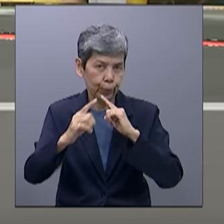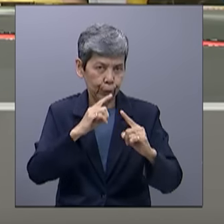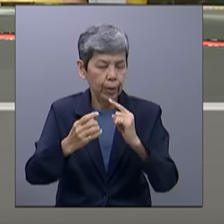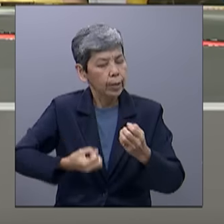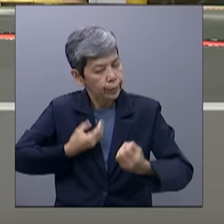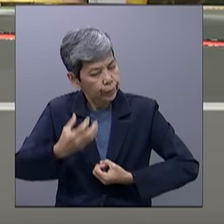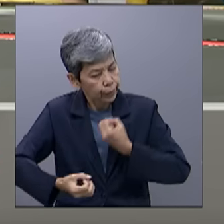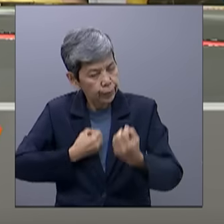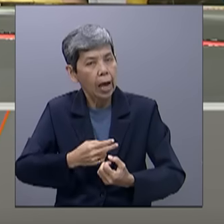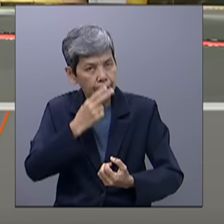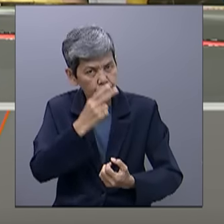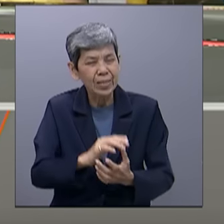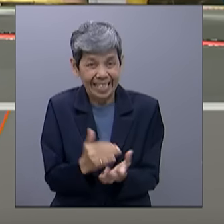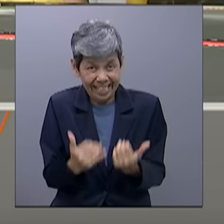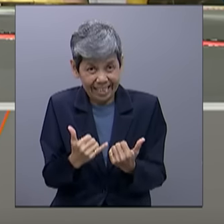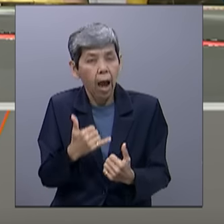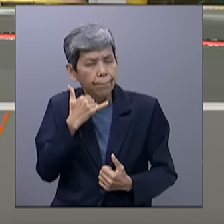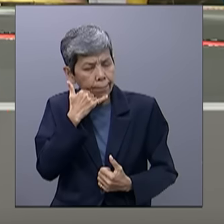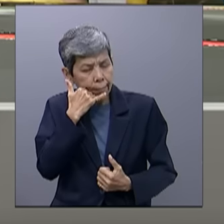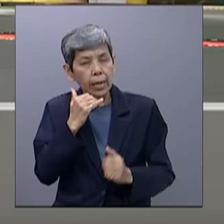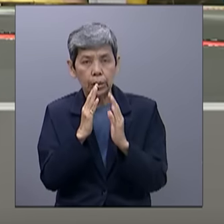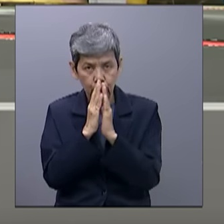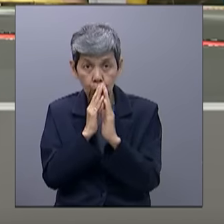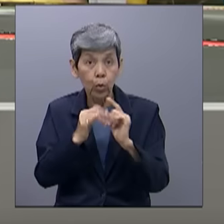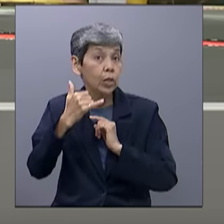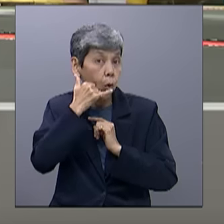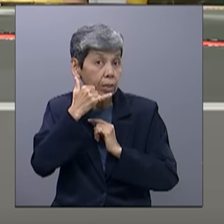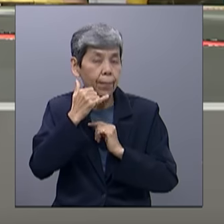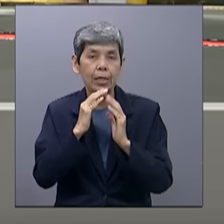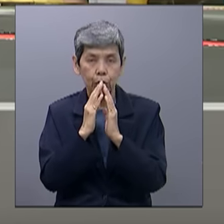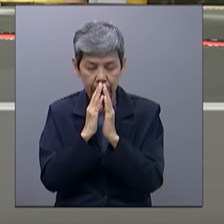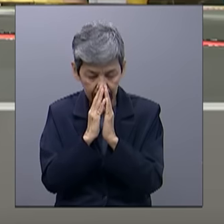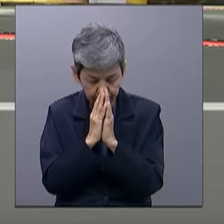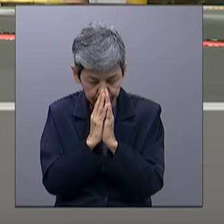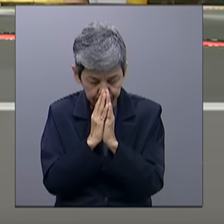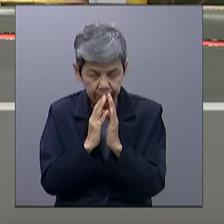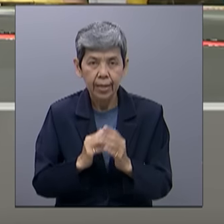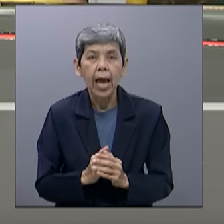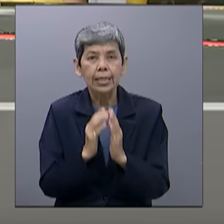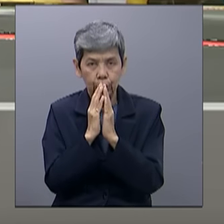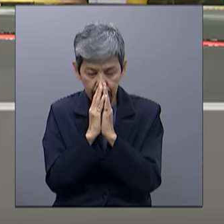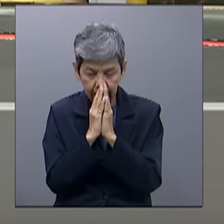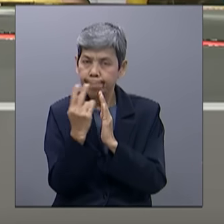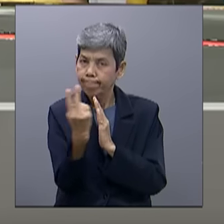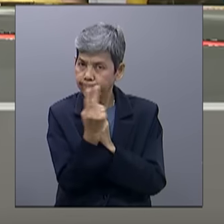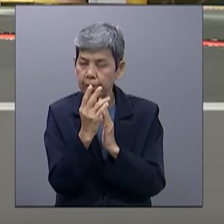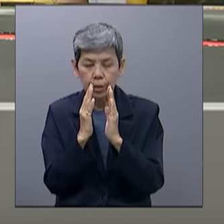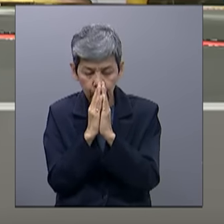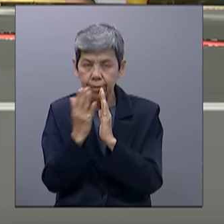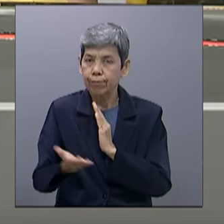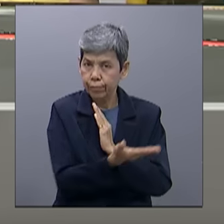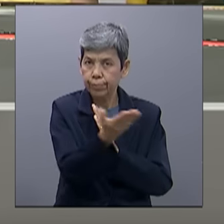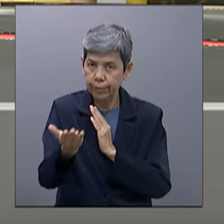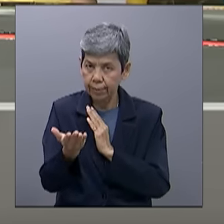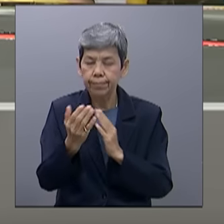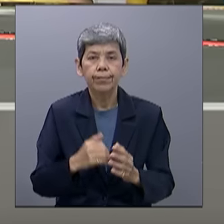ท้อนเรื่องนี้ให้เราฟังกันนะคะที่ขณะนี้อาจารย์อยู่ในสายแล้วสวัสดีค่ะอาจารย์บรรชัยคะ สวัสดีค่ะ สวัสดีครับทั้งสองท่านท่านผู้ฟังท่านผู้ชม